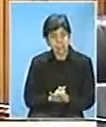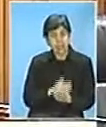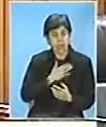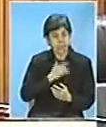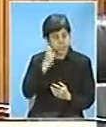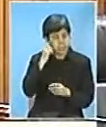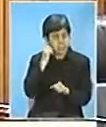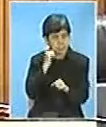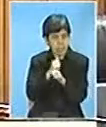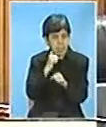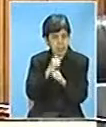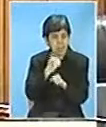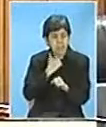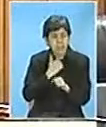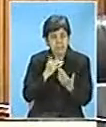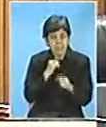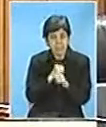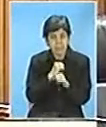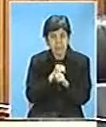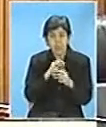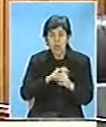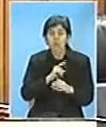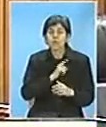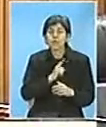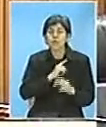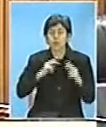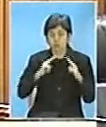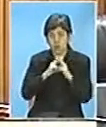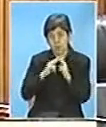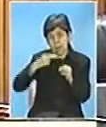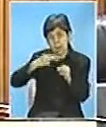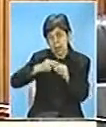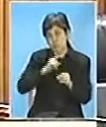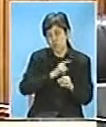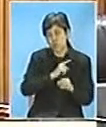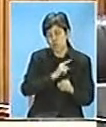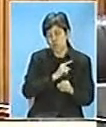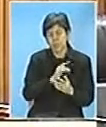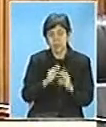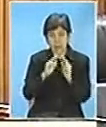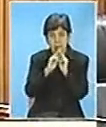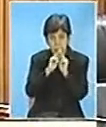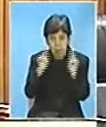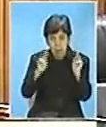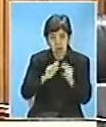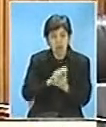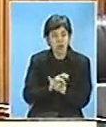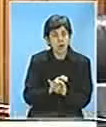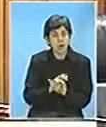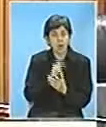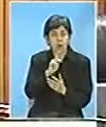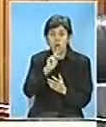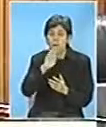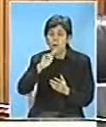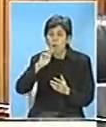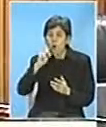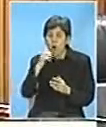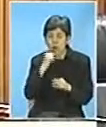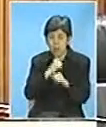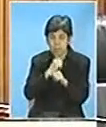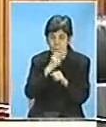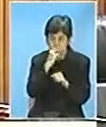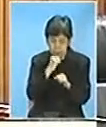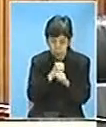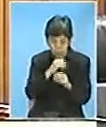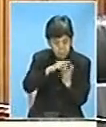ระทำได้โดยที่อยู่ในความรับผิดชอบของกระทรวงพลังงานแล้วในคณะกรรมการกบง.นี้นะครับคือพิจารณานโ